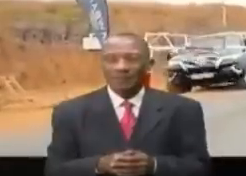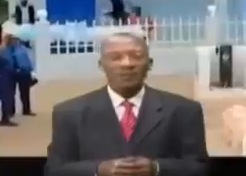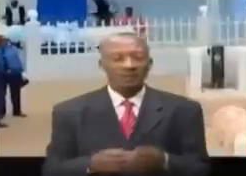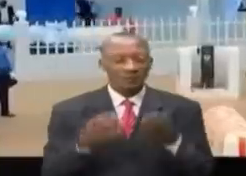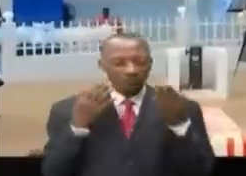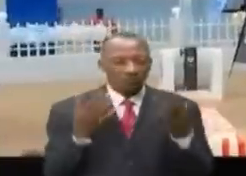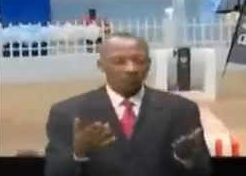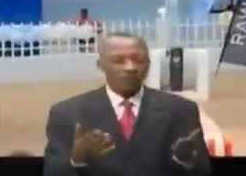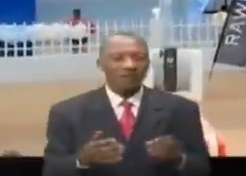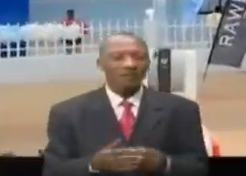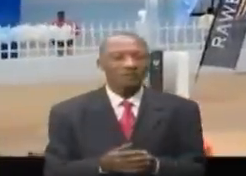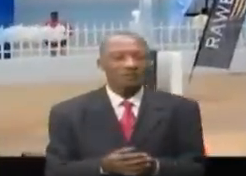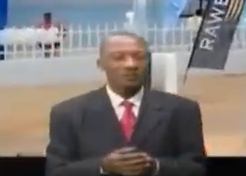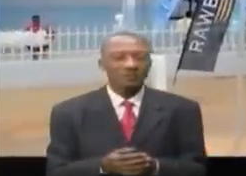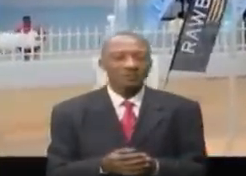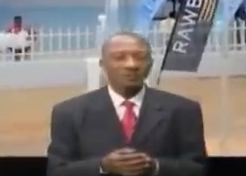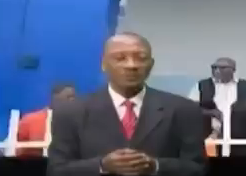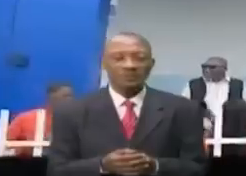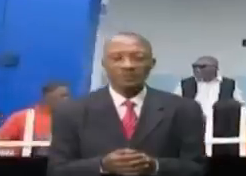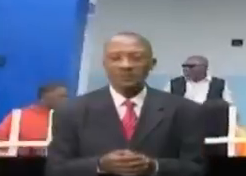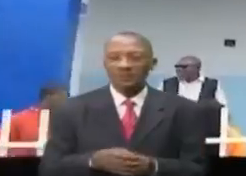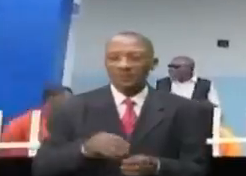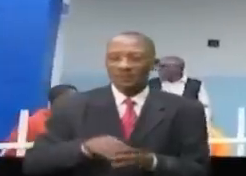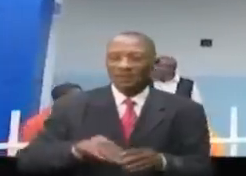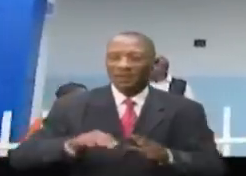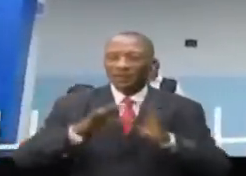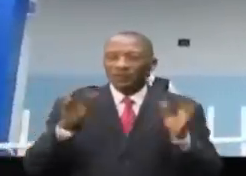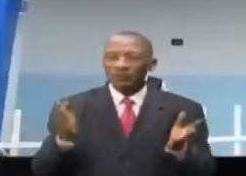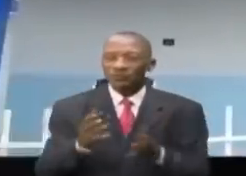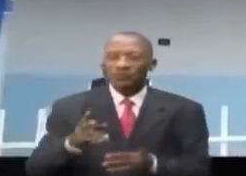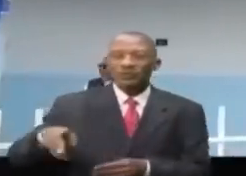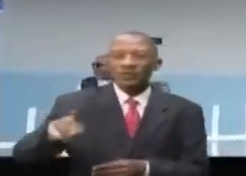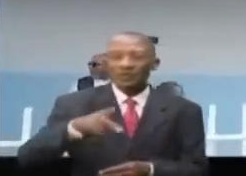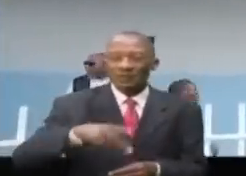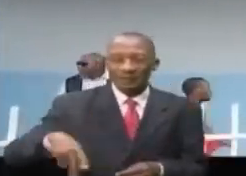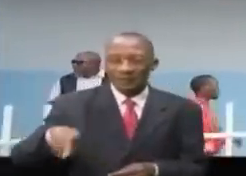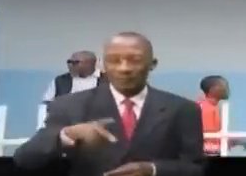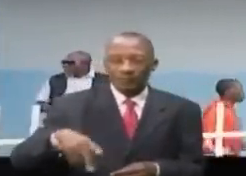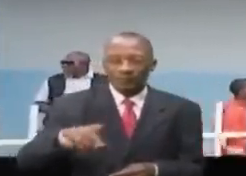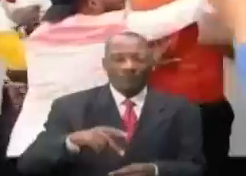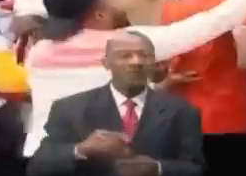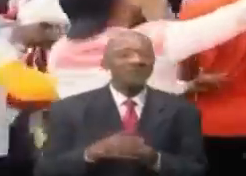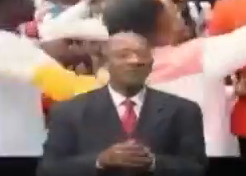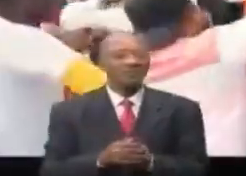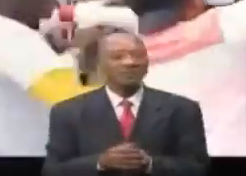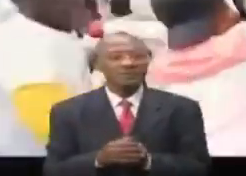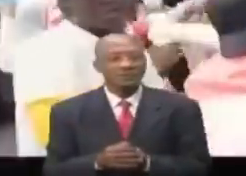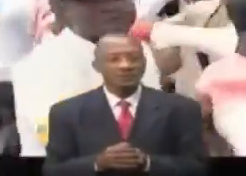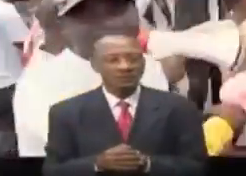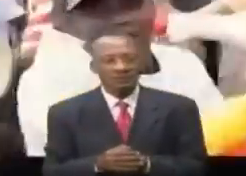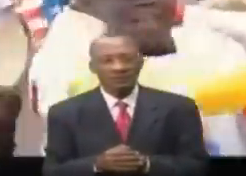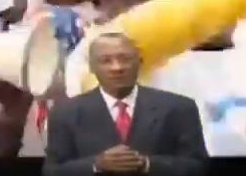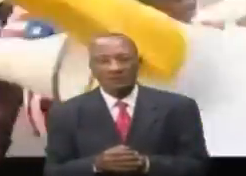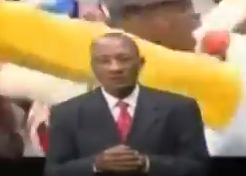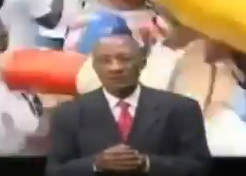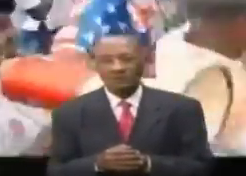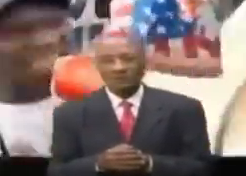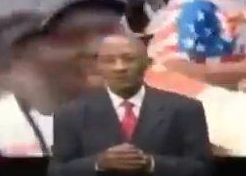recettes que la province a énormément besoin pour son développement. Le gouverneur du Congo central, le docteur